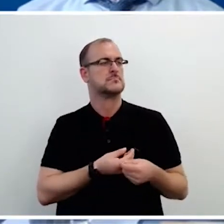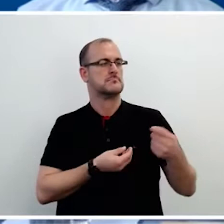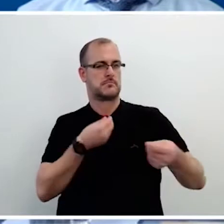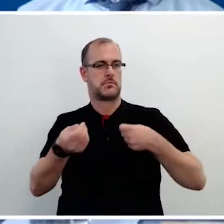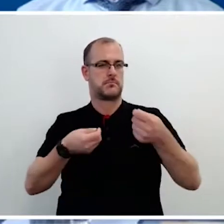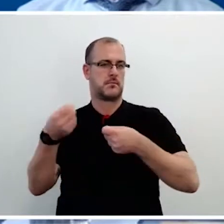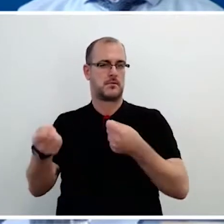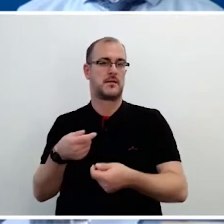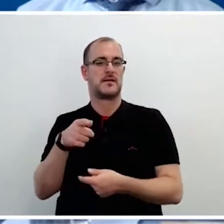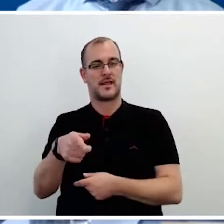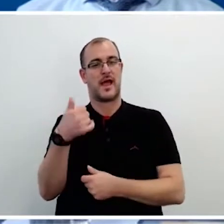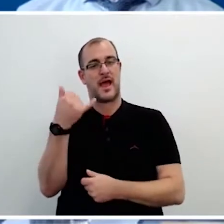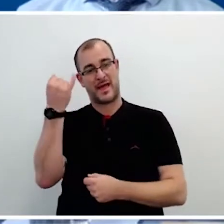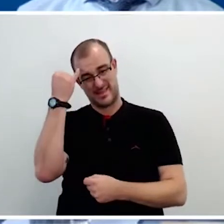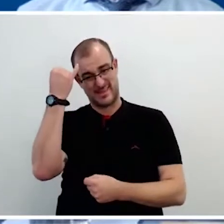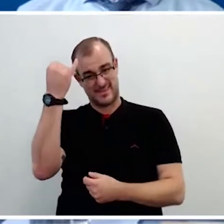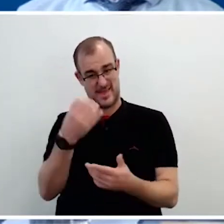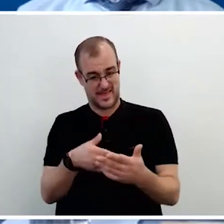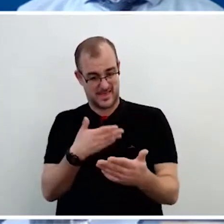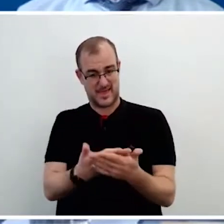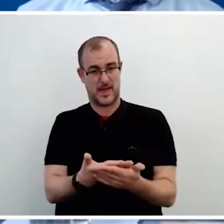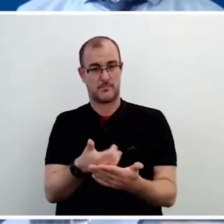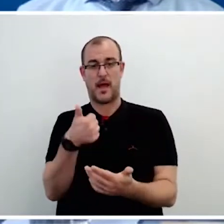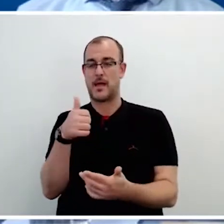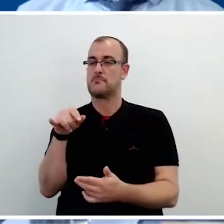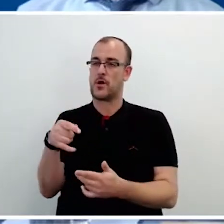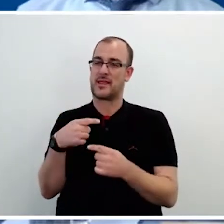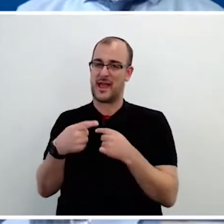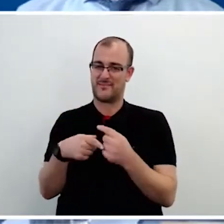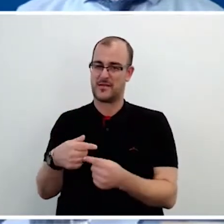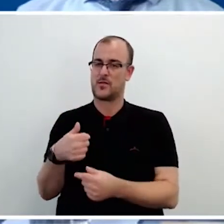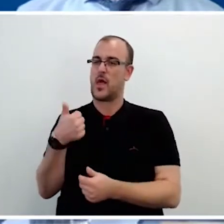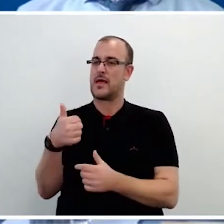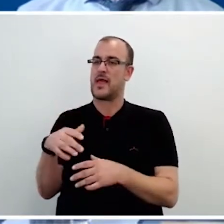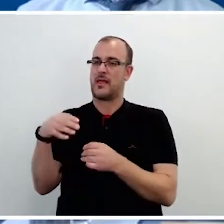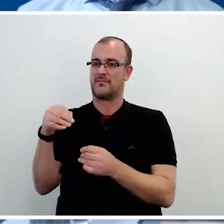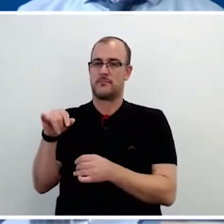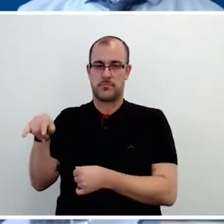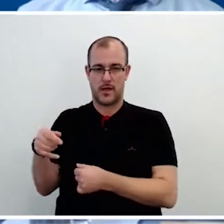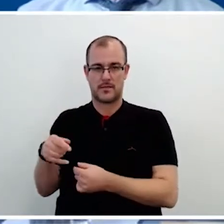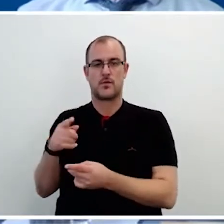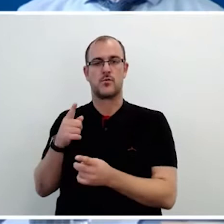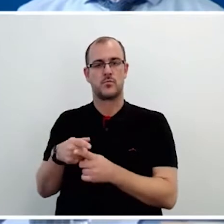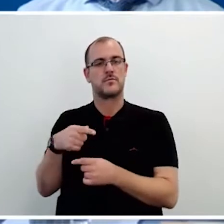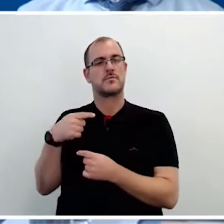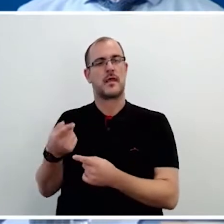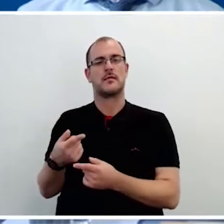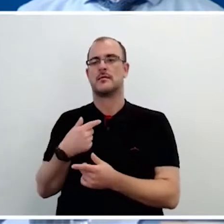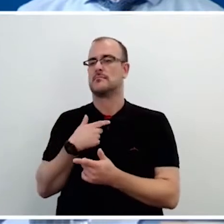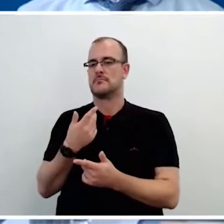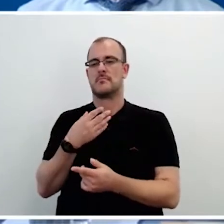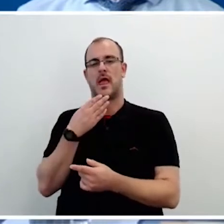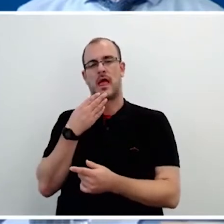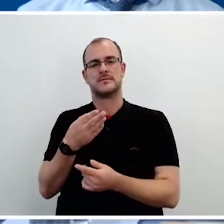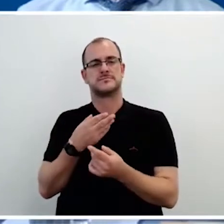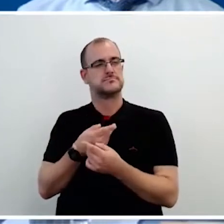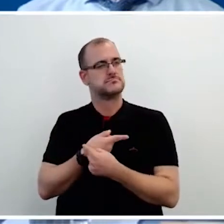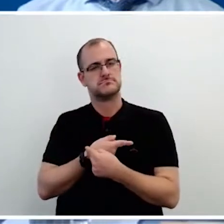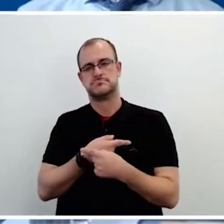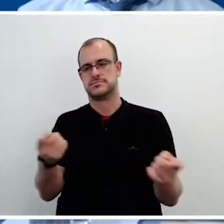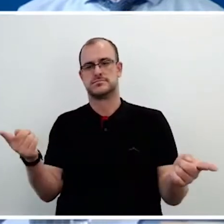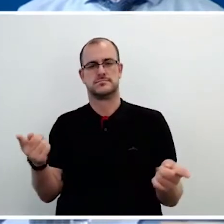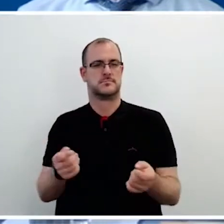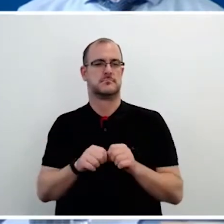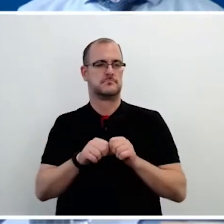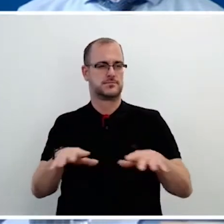Damit haben wir einen Ideengeber, einen Projektentwickler, ein Pilotprojekt. Und das kann ich dann über ganz Hessen skalieren und damit